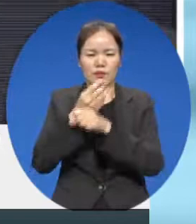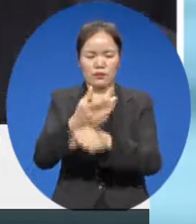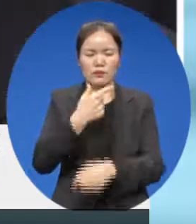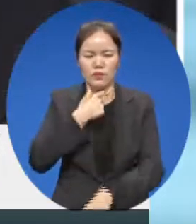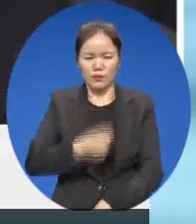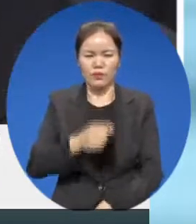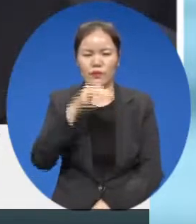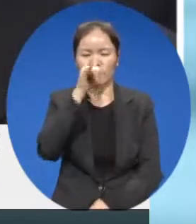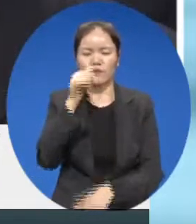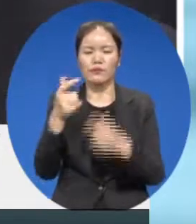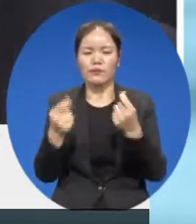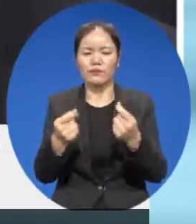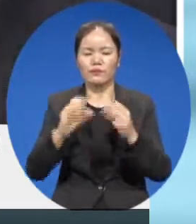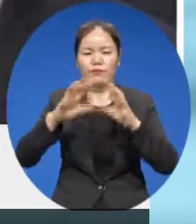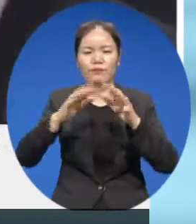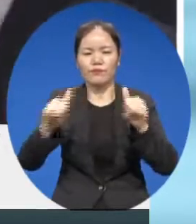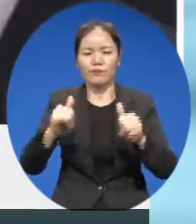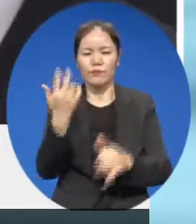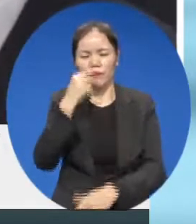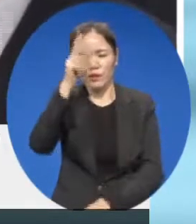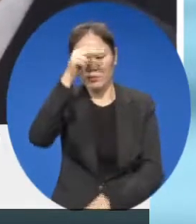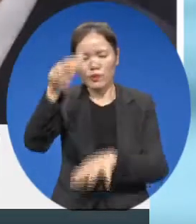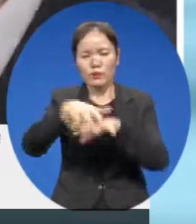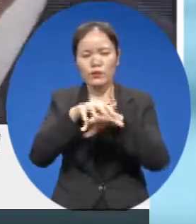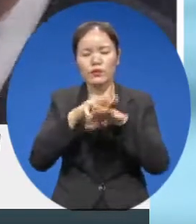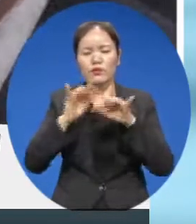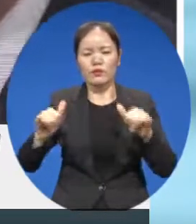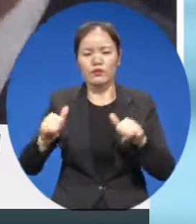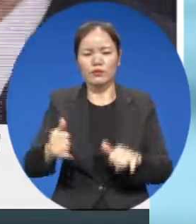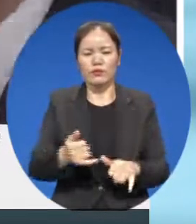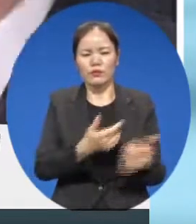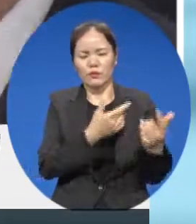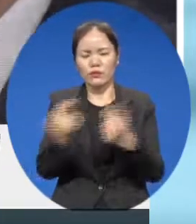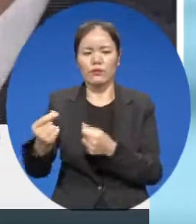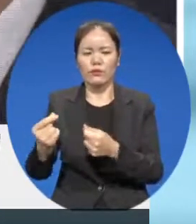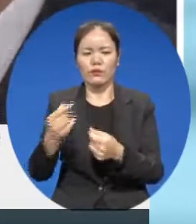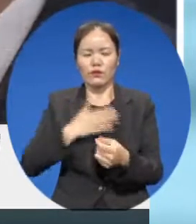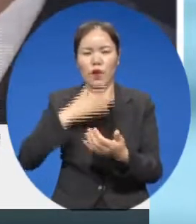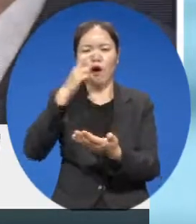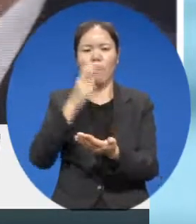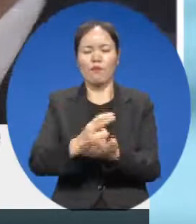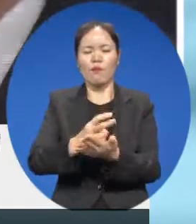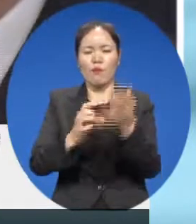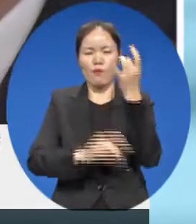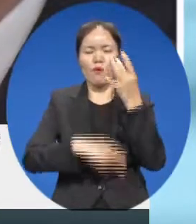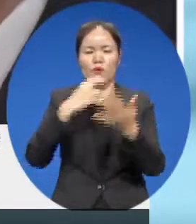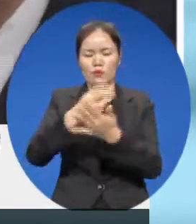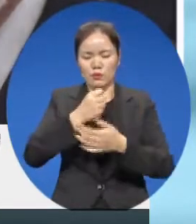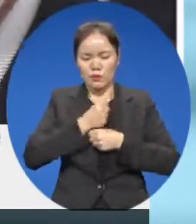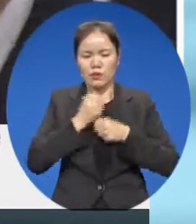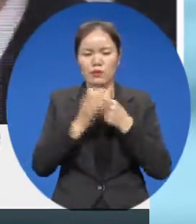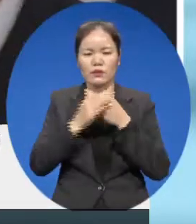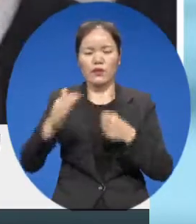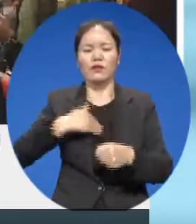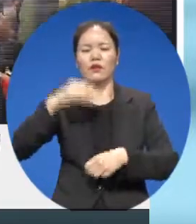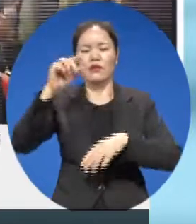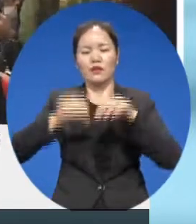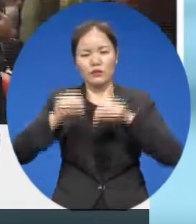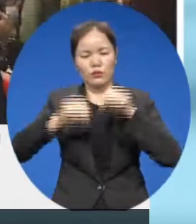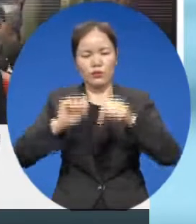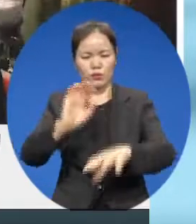국민들에게 검찰에게 또 검찰 조직원들에게 도 마찬가지 아니겠어요 나는 법과 원칙을 지키는 사람이니까 내가 하는 행동은 어